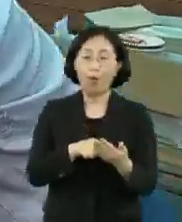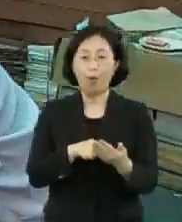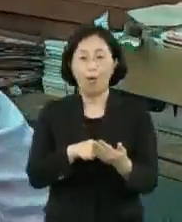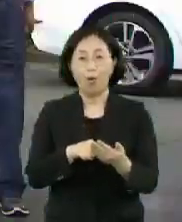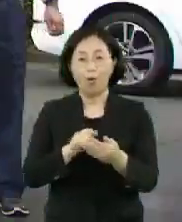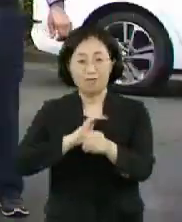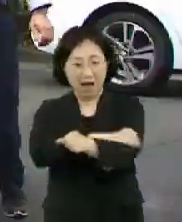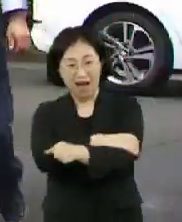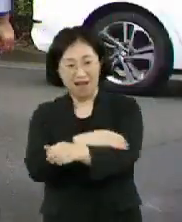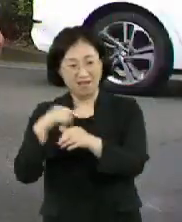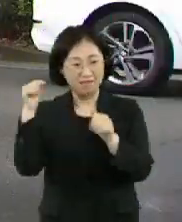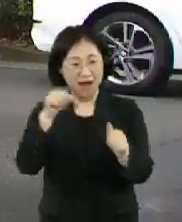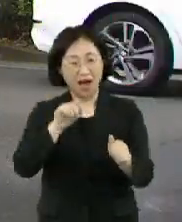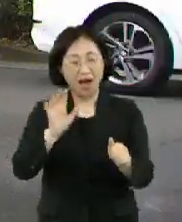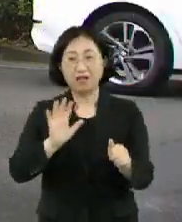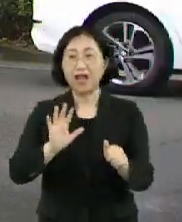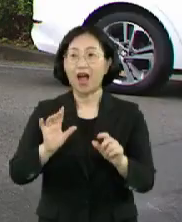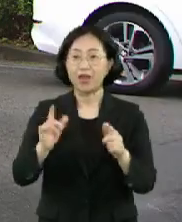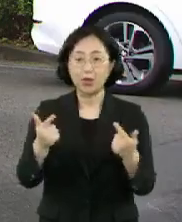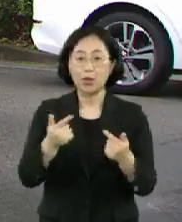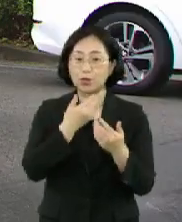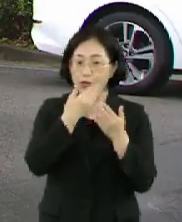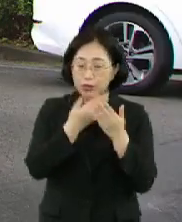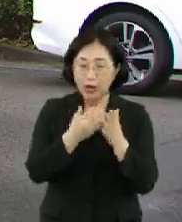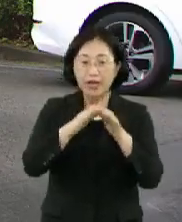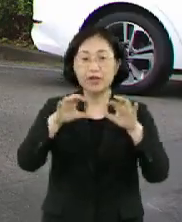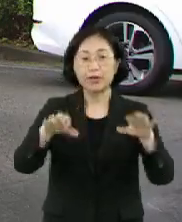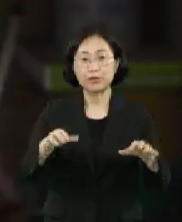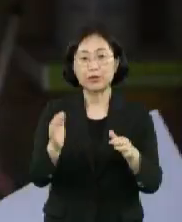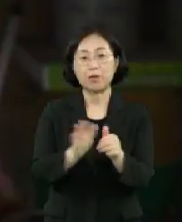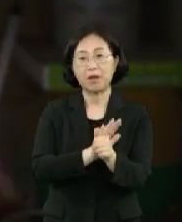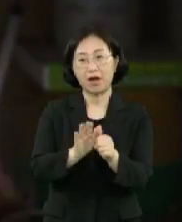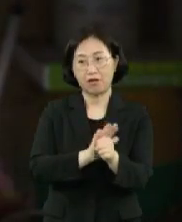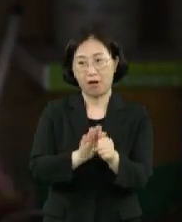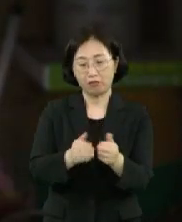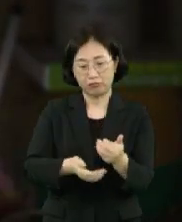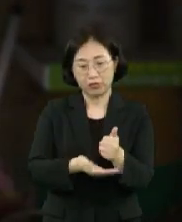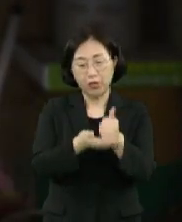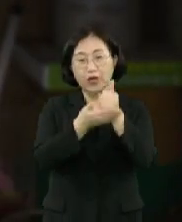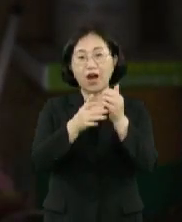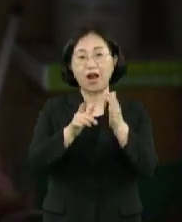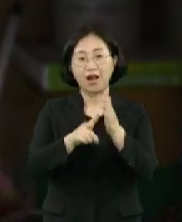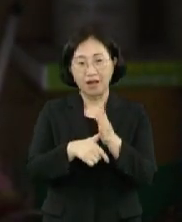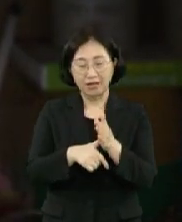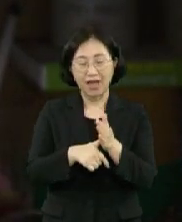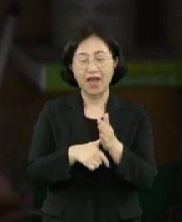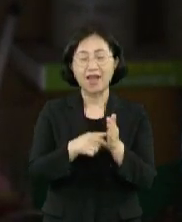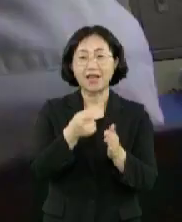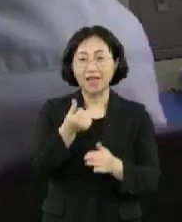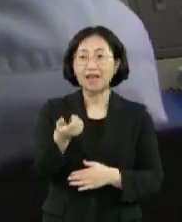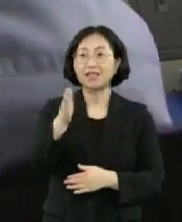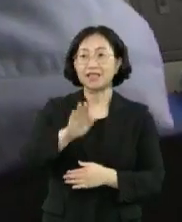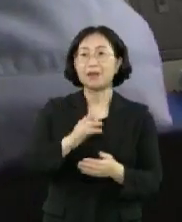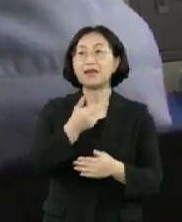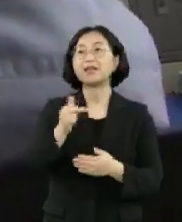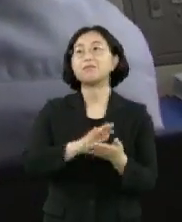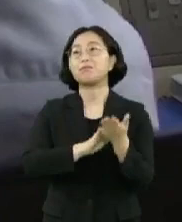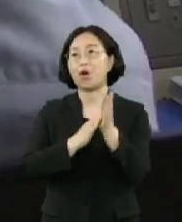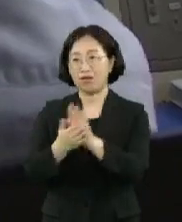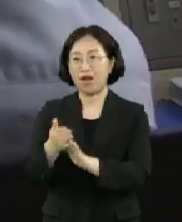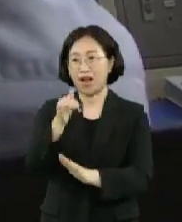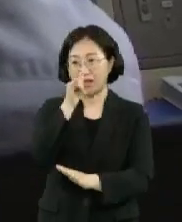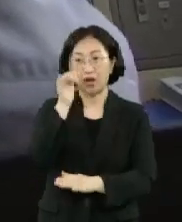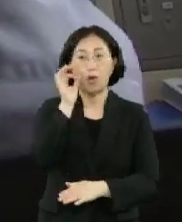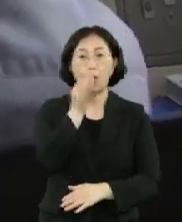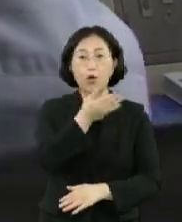관계를 떠나 소중한 이웃으로 존중하고 배려할 때 작지만 큰 변화가 일어날 수 있음을 보여주고 있습니다.